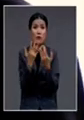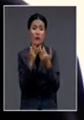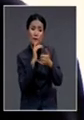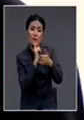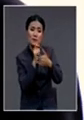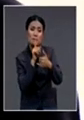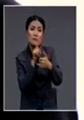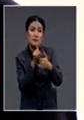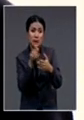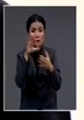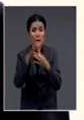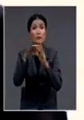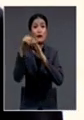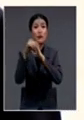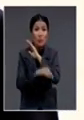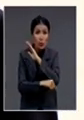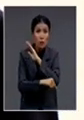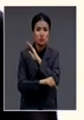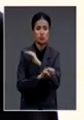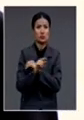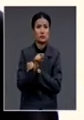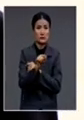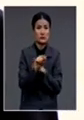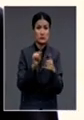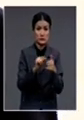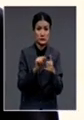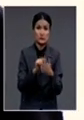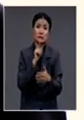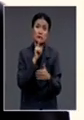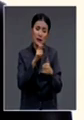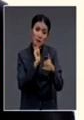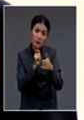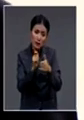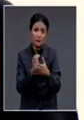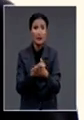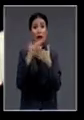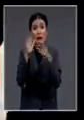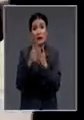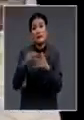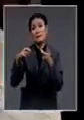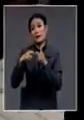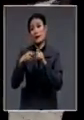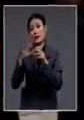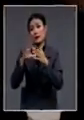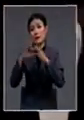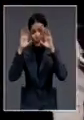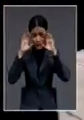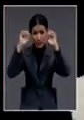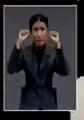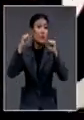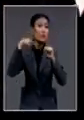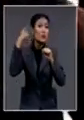ยวกับคดีทุจริตของนักการเมืองระดับสูงคดีล่าสุดนอกเหนือจากคดีของอดีตประธานาธิบดีพักกึนเฮนะ